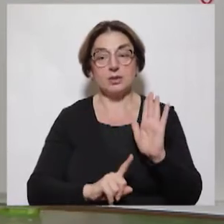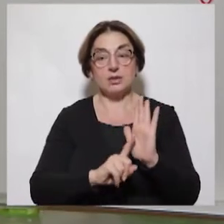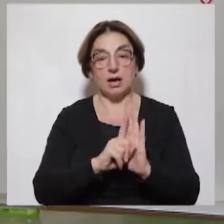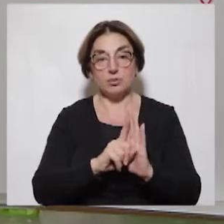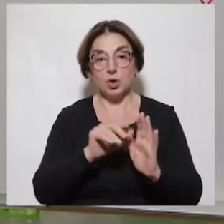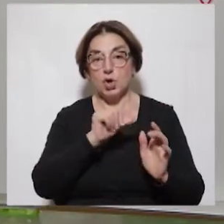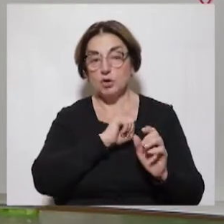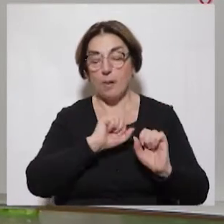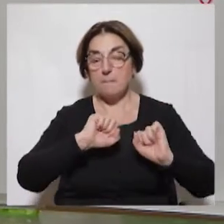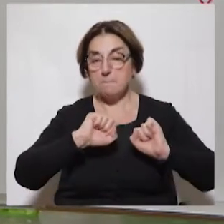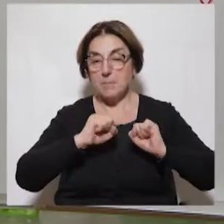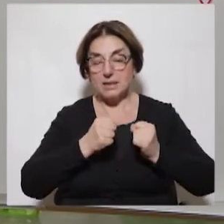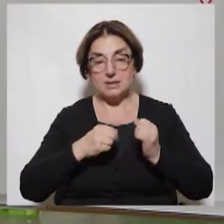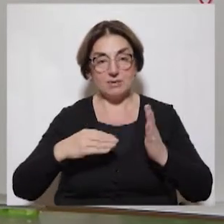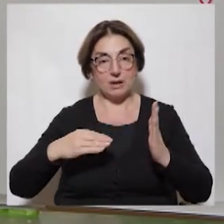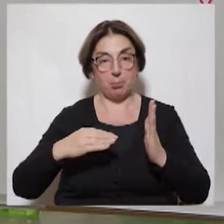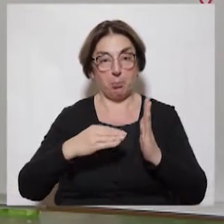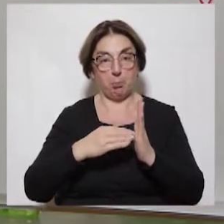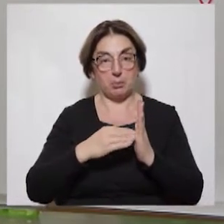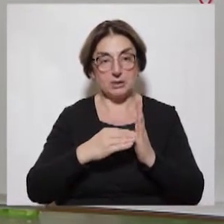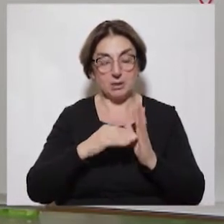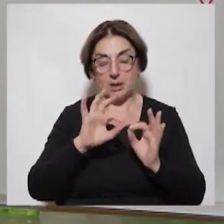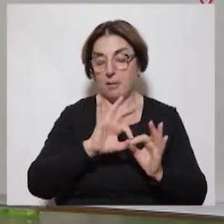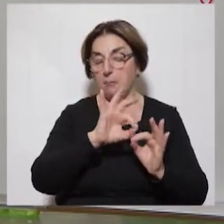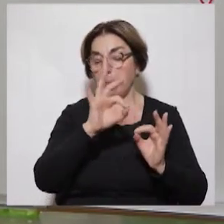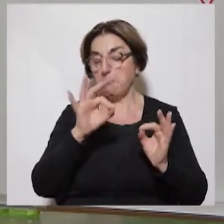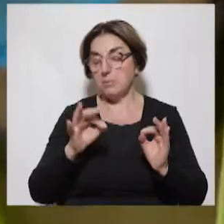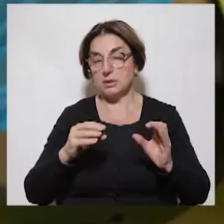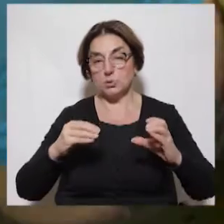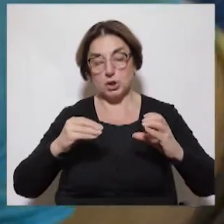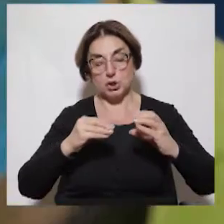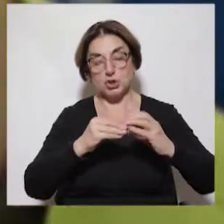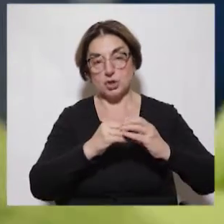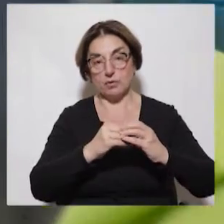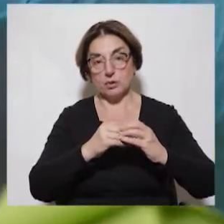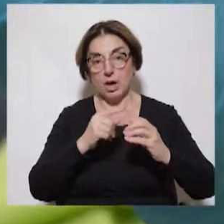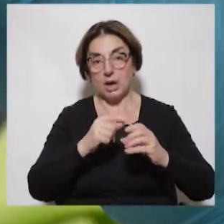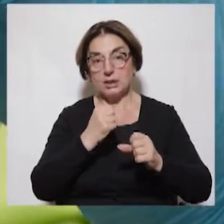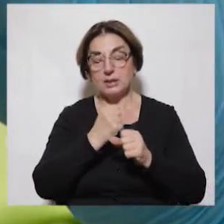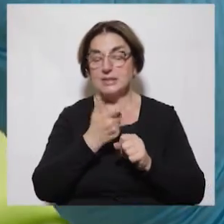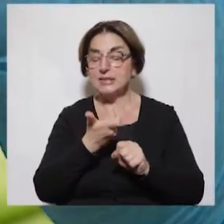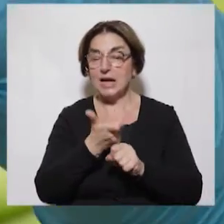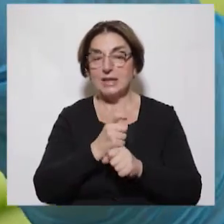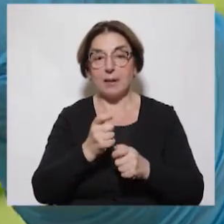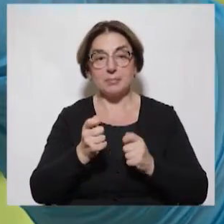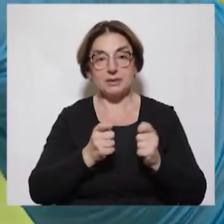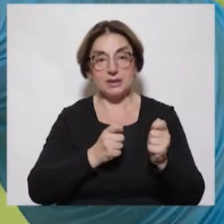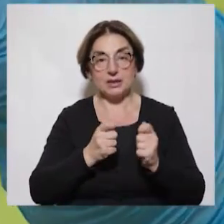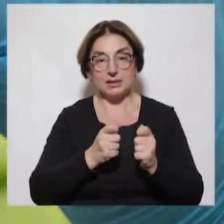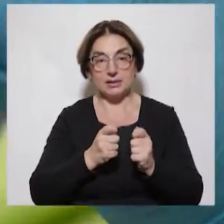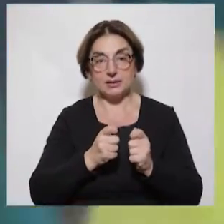ჰერმენტულად პირდაპირი მაცივარი ჩვენს აირგადამყვან მილს. აქედან გამომდინარე, ჩვენ მას ძალიან ფრთხილად